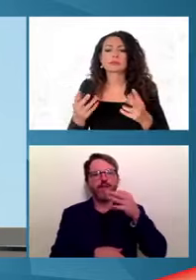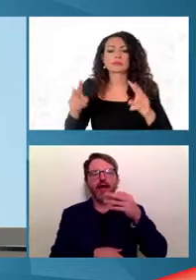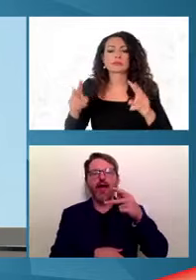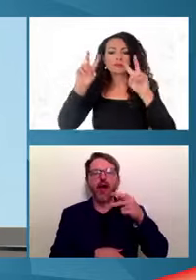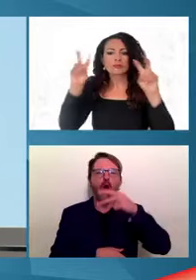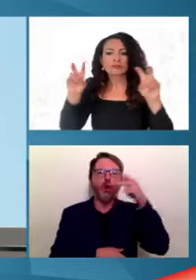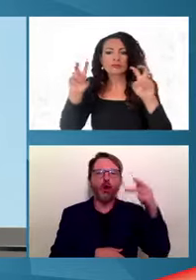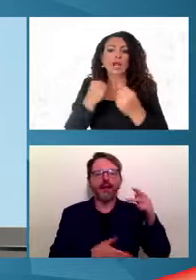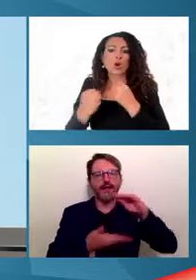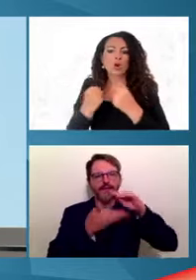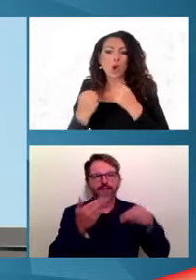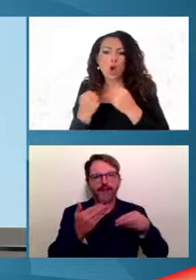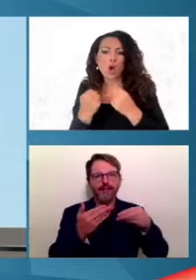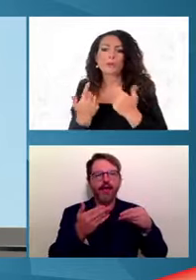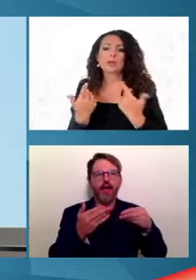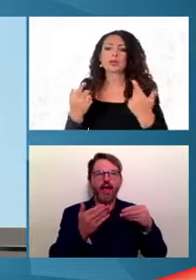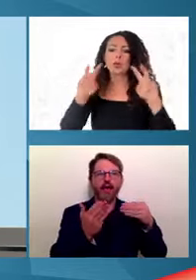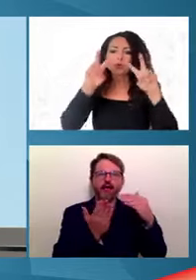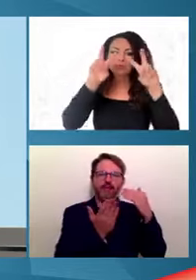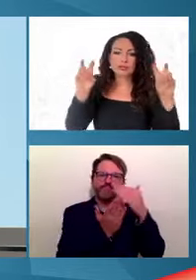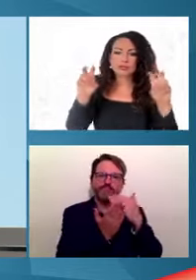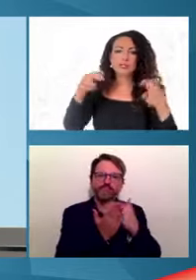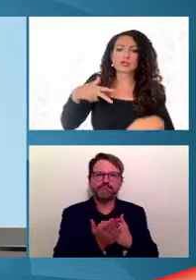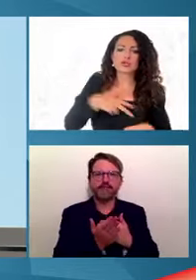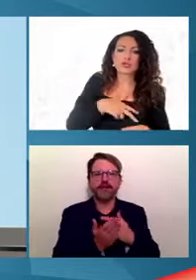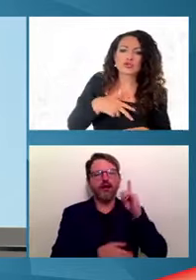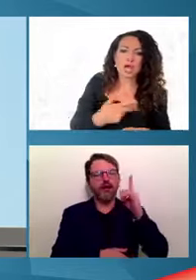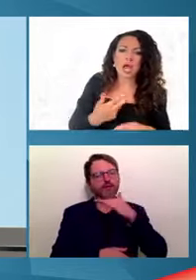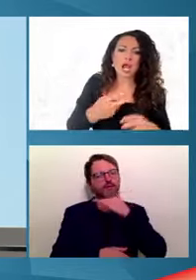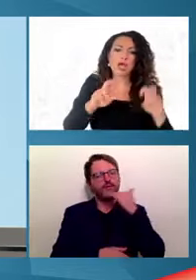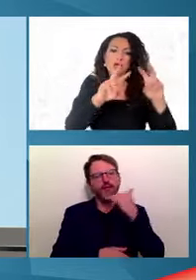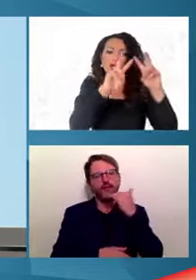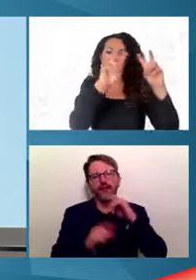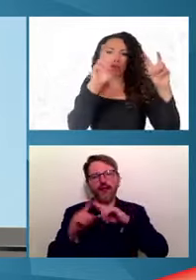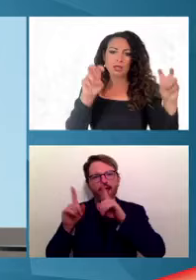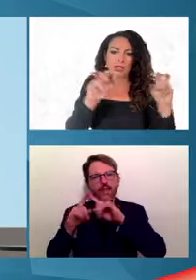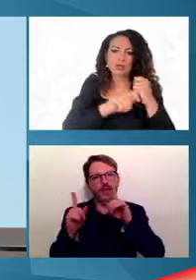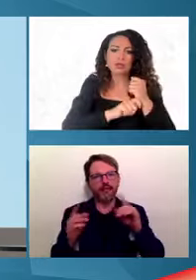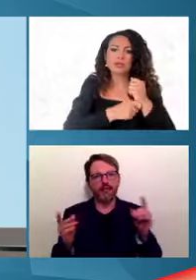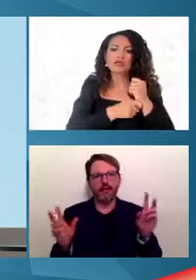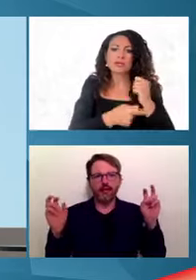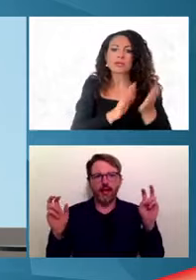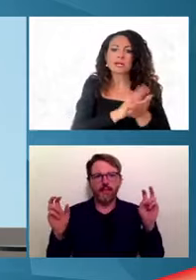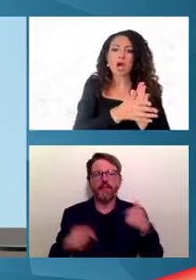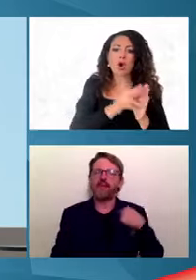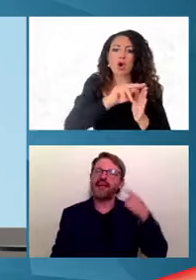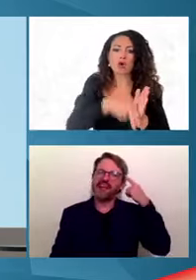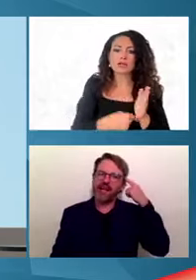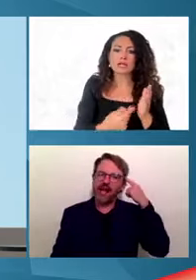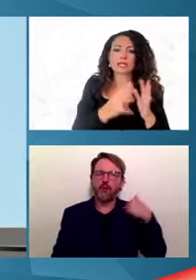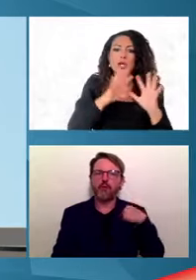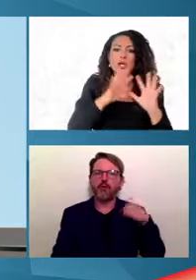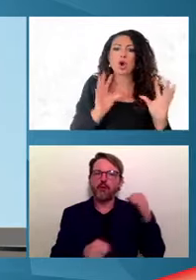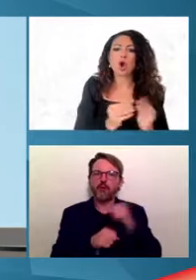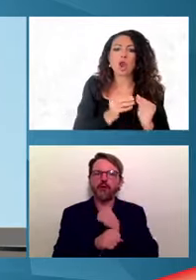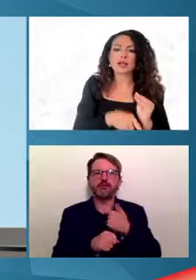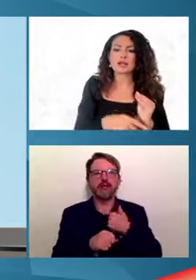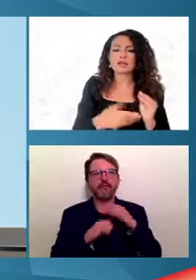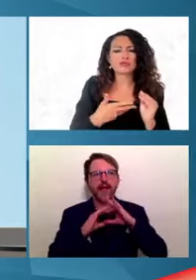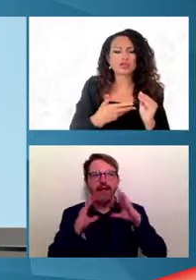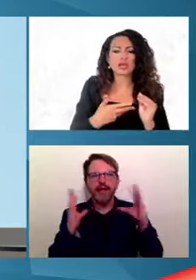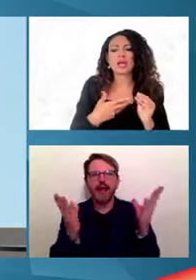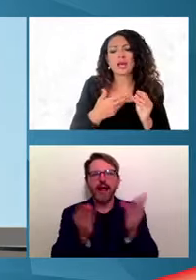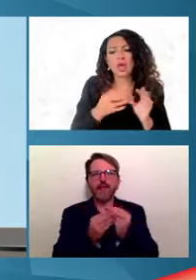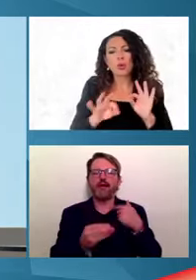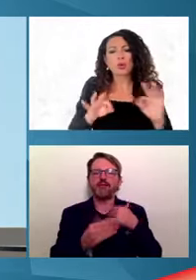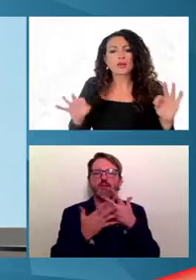kollektivvertraglichen Regelungen und bei vielen anderen Dingen mehr. Aber ich glaube, wir haben gemeinsam diese großen